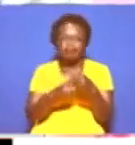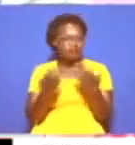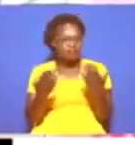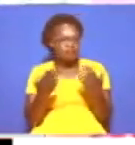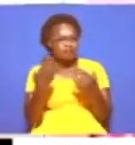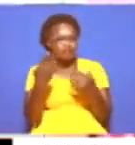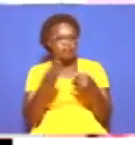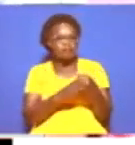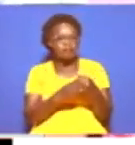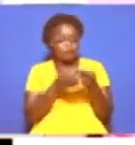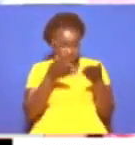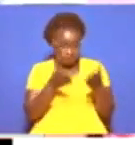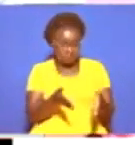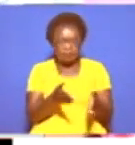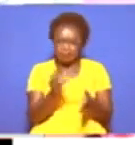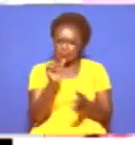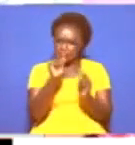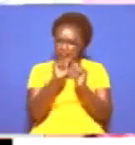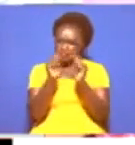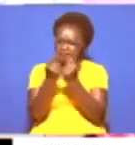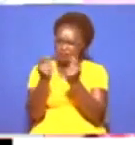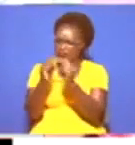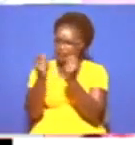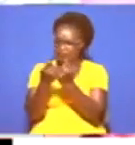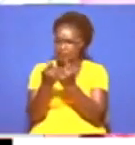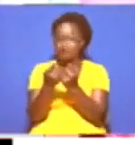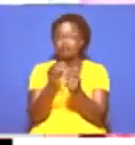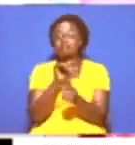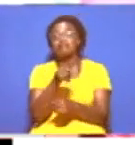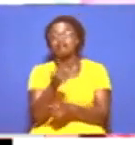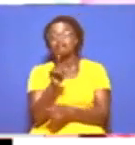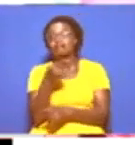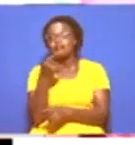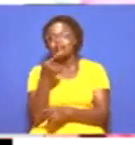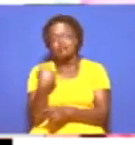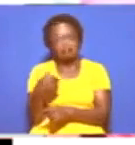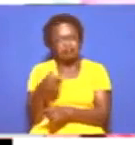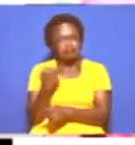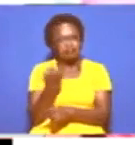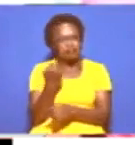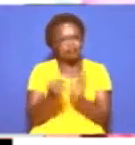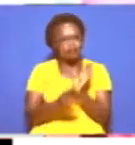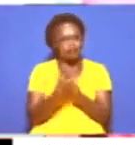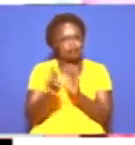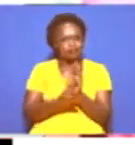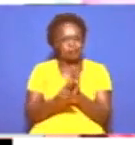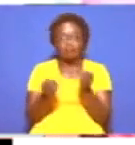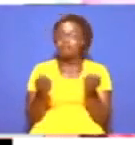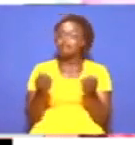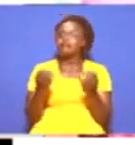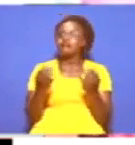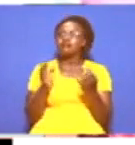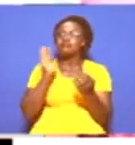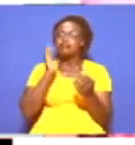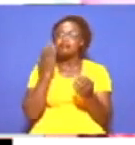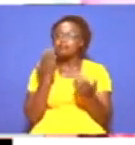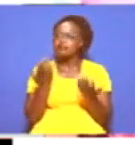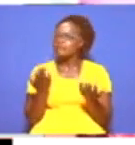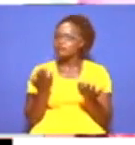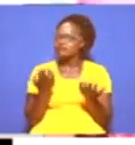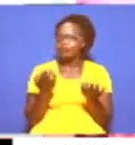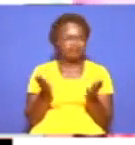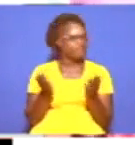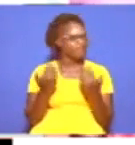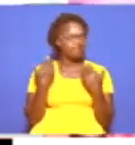hapa, kila kabila. Na wanasema sisi tu ndo tutatawala na hawa ndo majority katika Isiolo. Na hiyo ndo